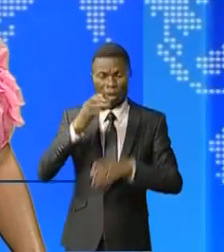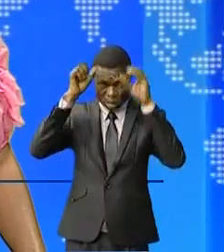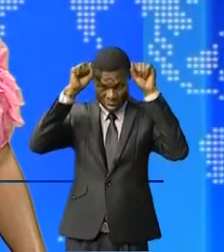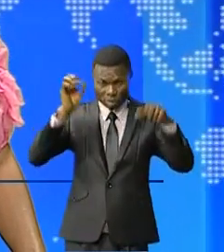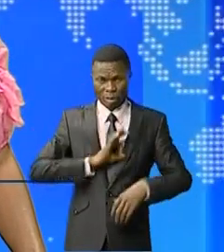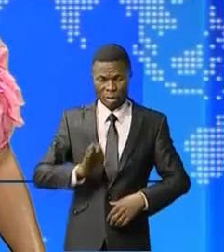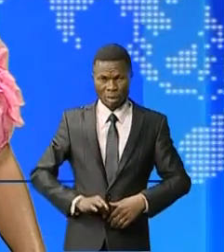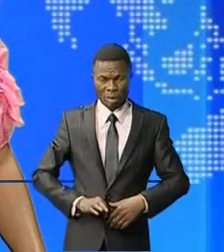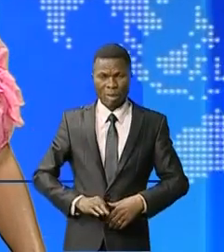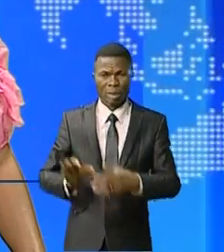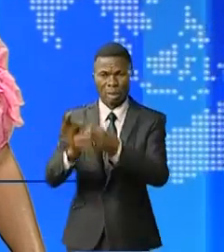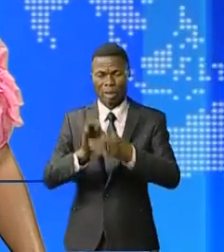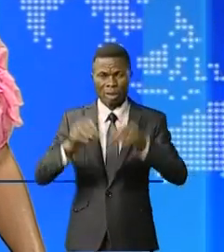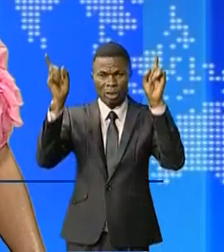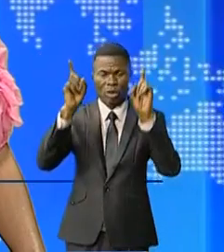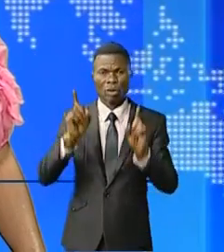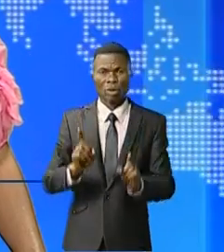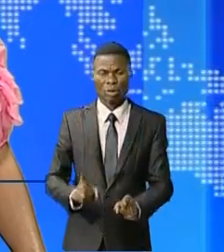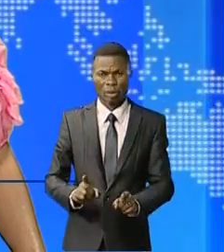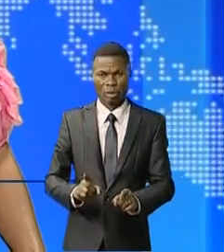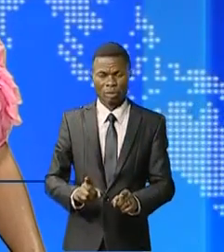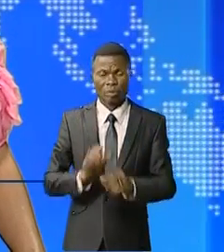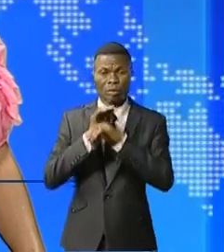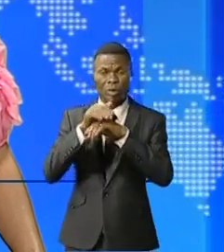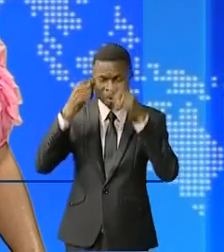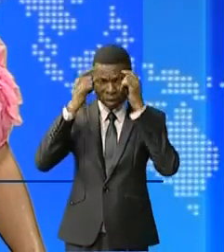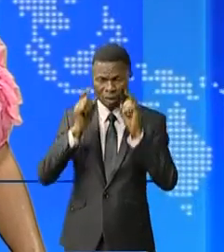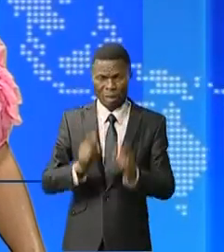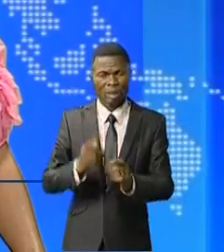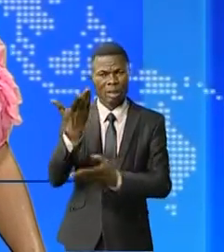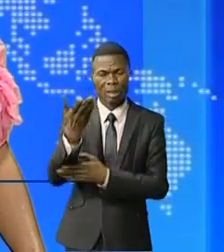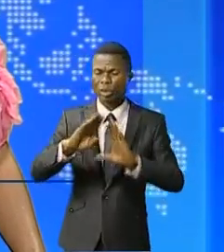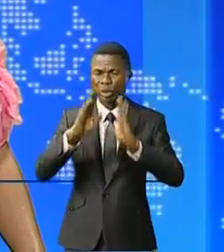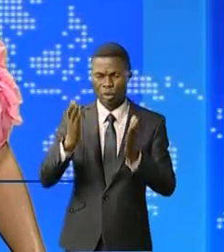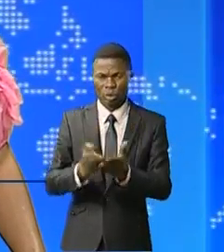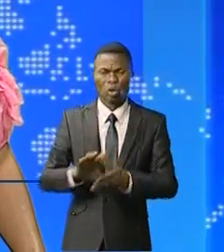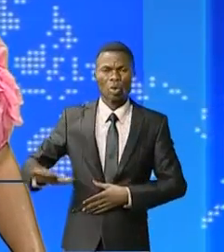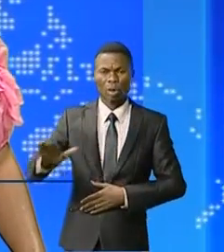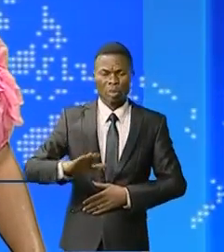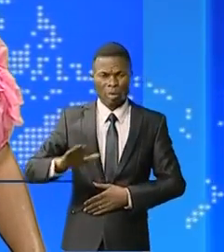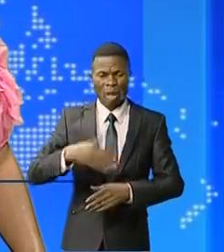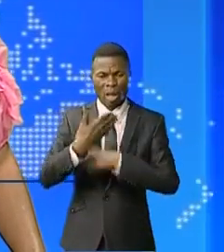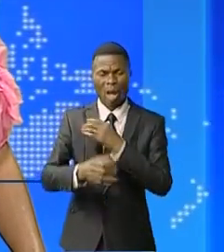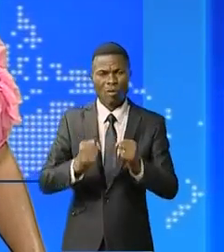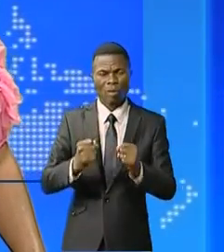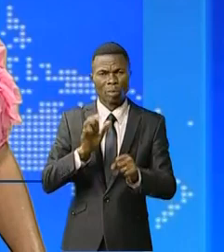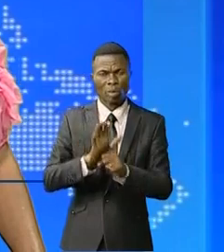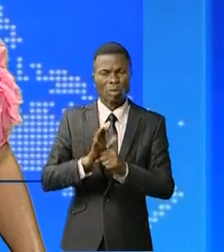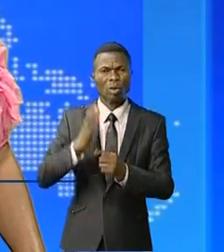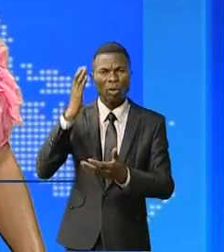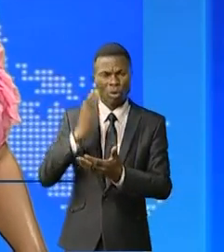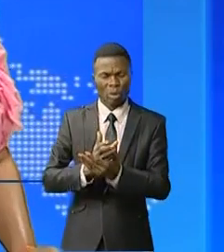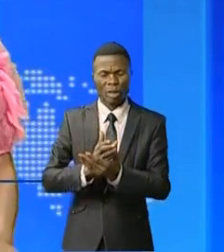des présidents en exercice de l'Union africaine, a pris l'engagement et appelle toutes les parties prenantes à redoubler les efforts pour atteindre